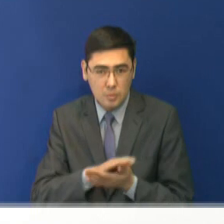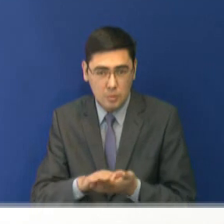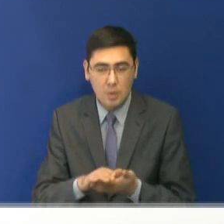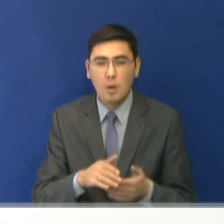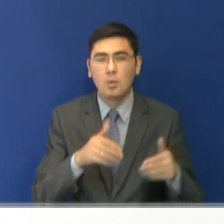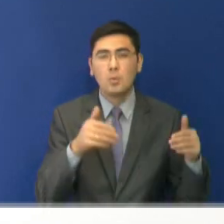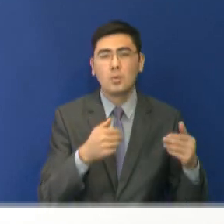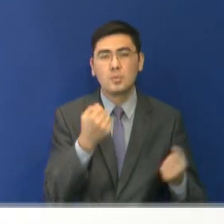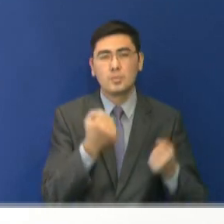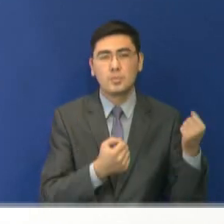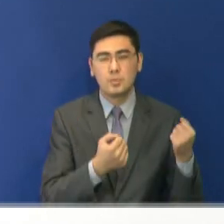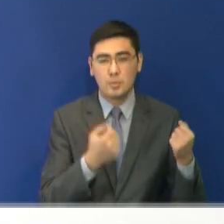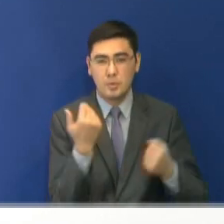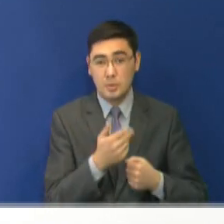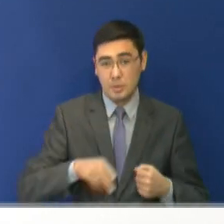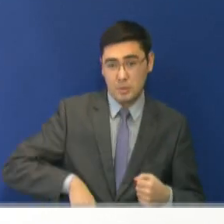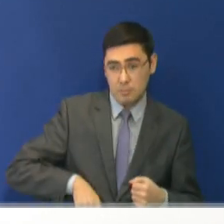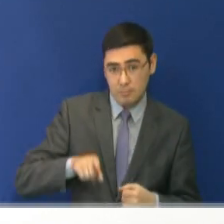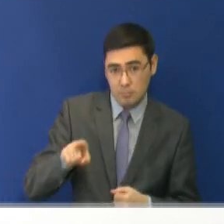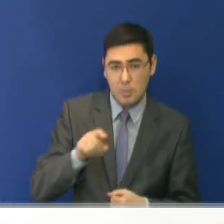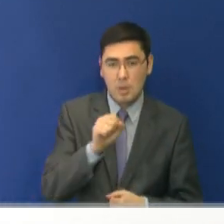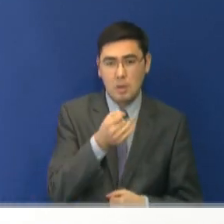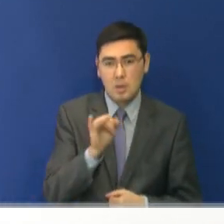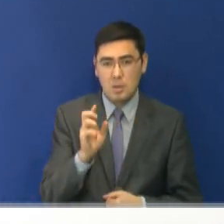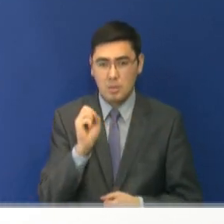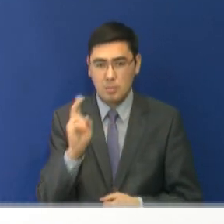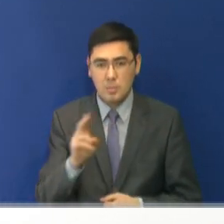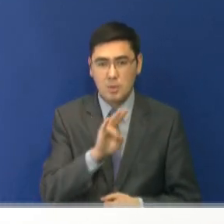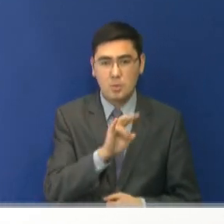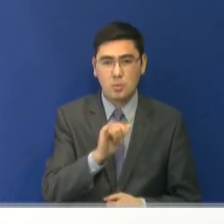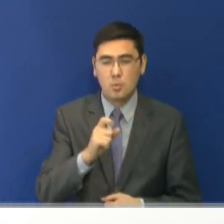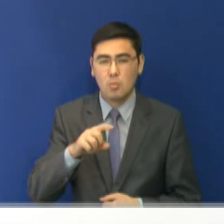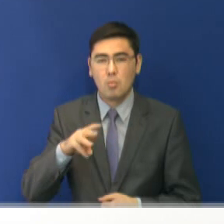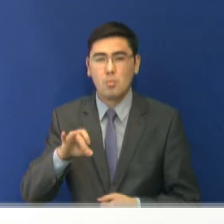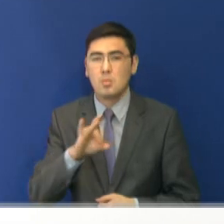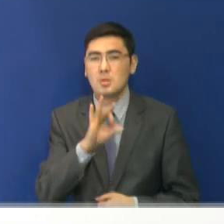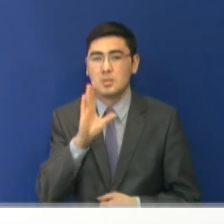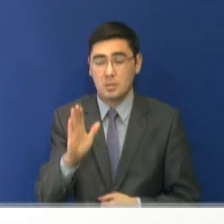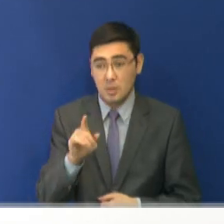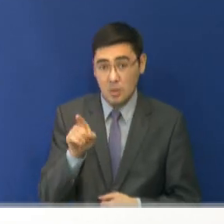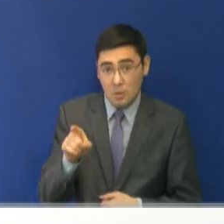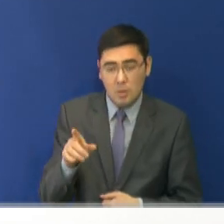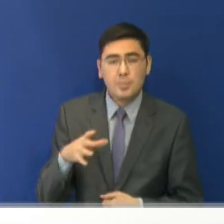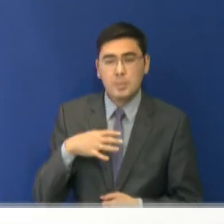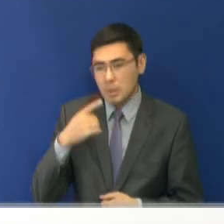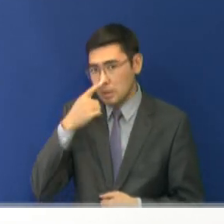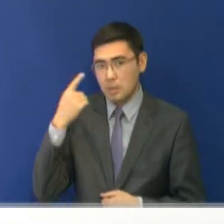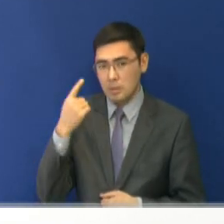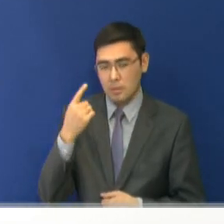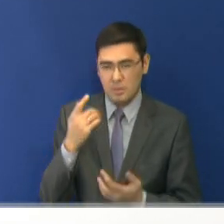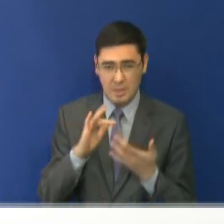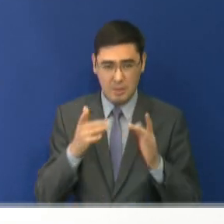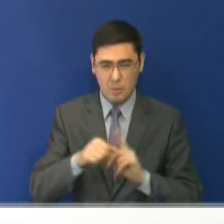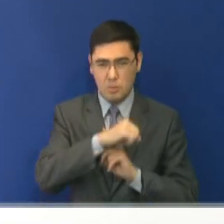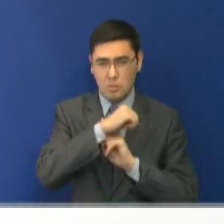Нугумаров, понесет ответственность за участие в пышном торжестве. Напомним, в одном из ресторанов города состоялась пышная свадьба, на которой присутствовал известный